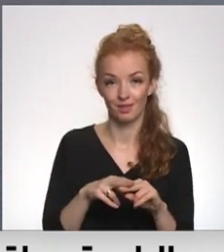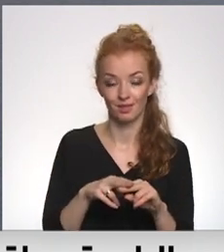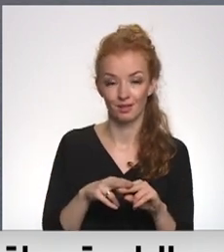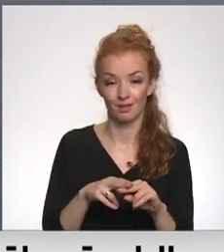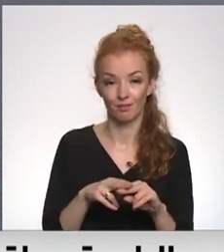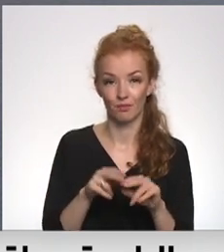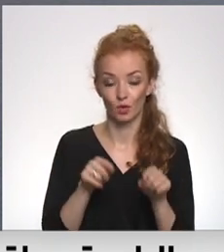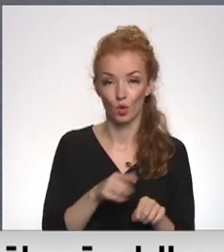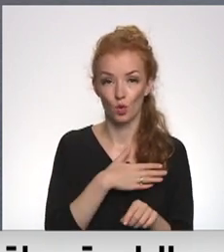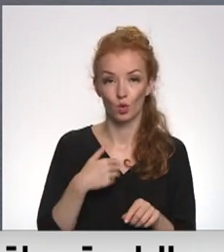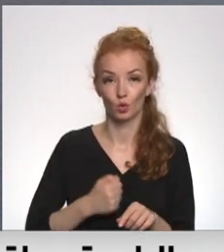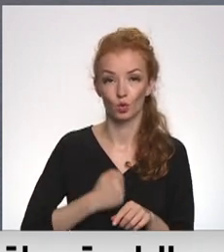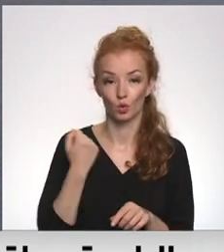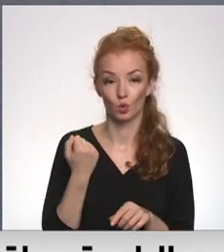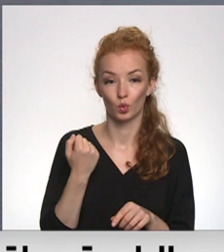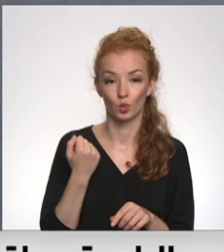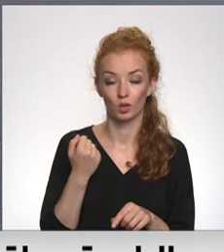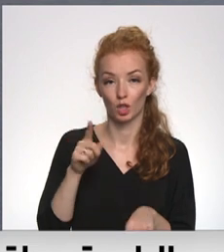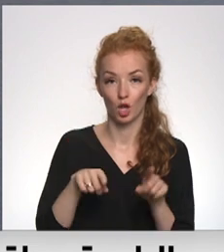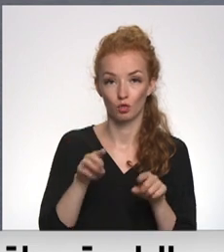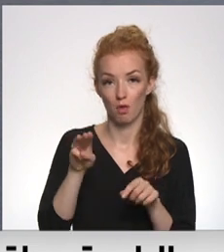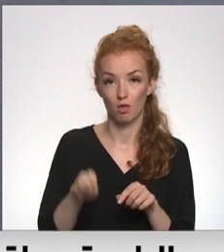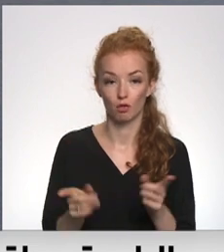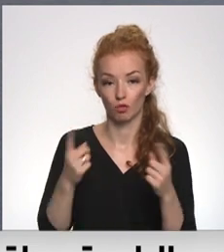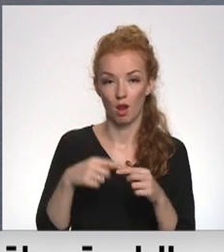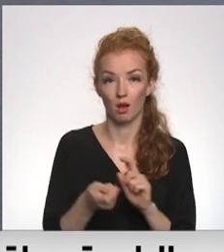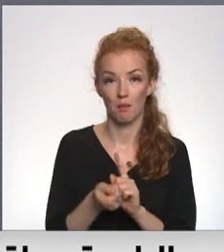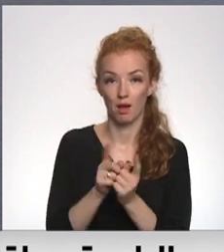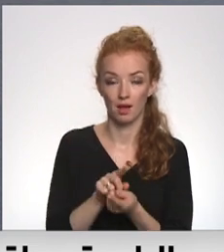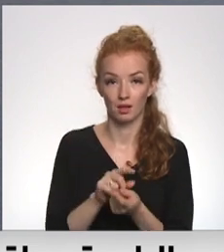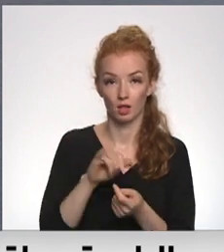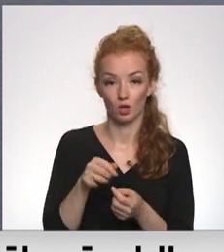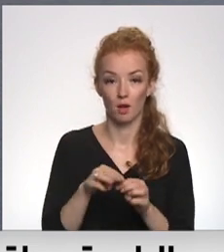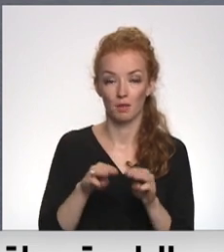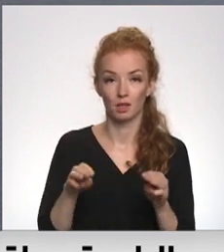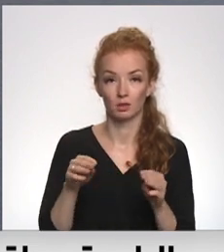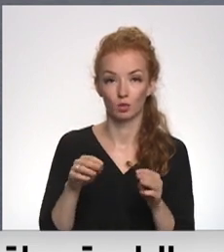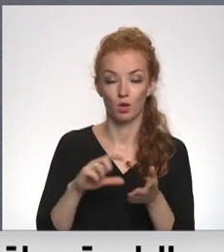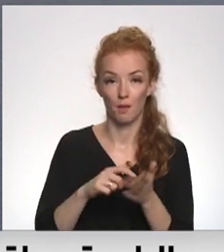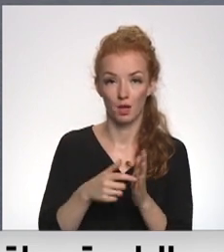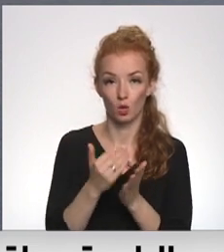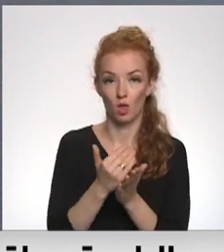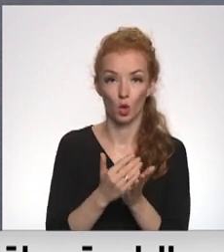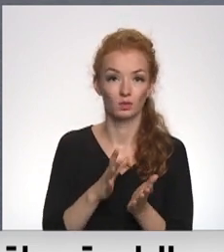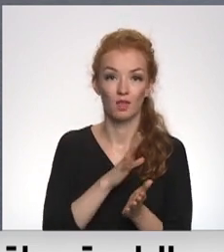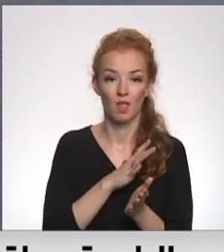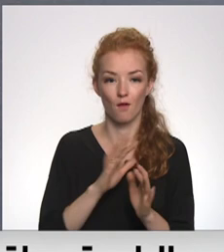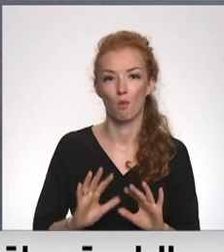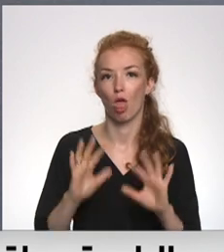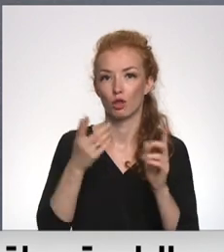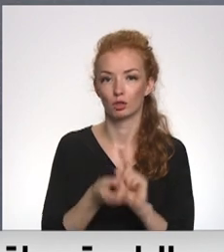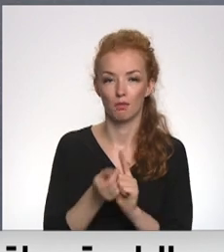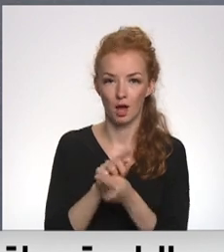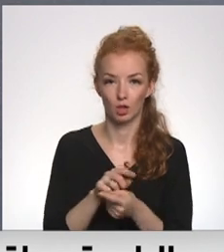tad to ir ļoti grūti tā dažu mēnešu laikā mainīt, jo ministru kabineta noteikumus arī nevar tā pēkšņi ņemt un mainīt, un